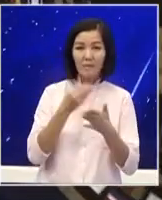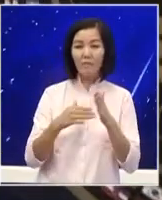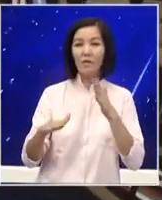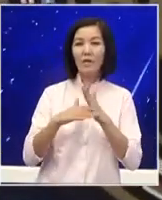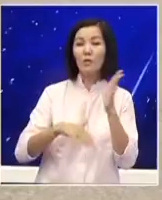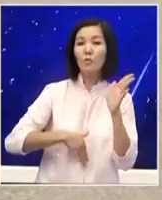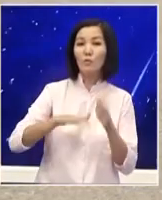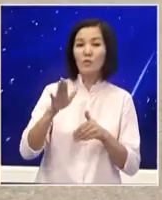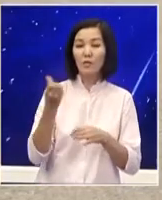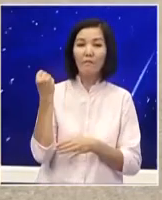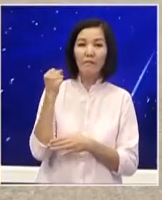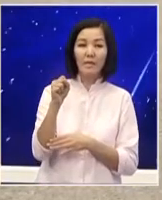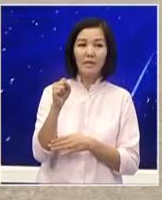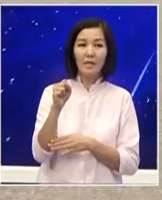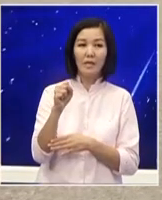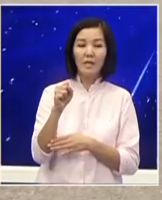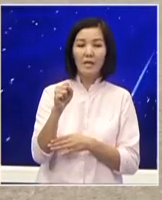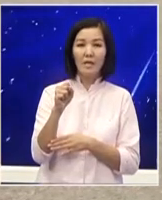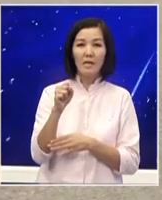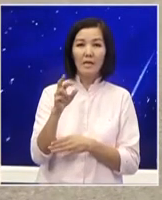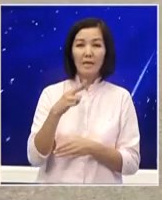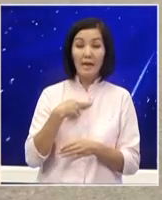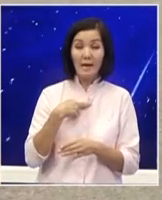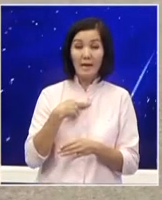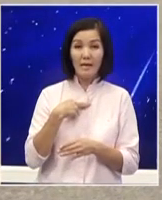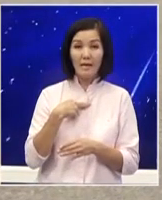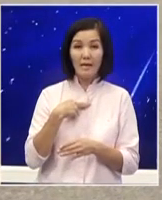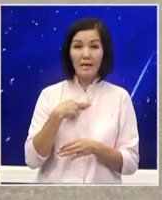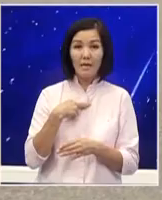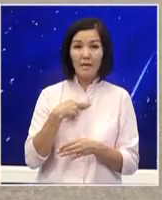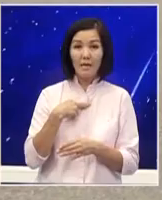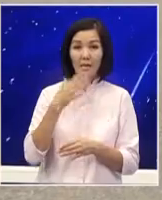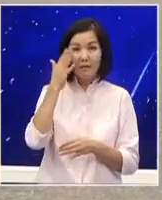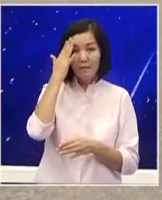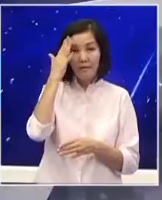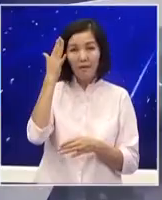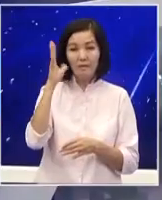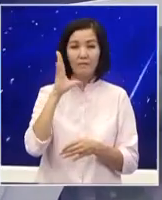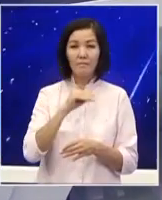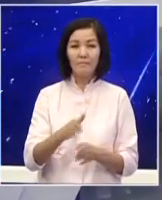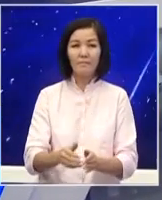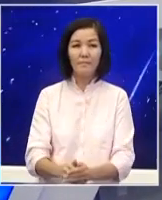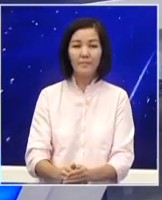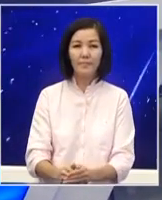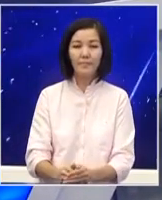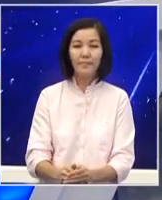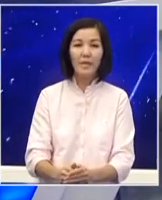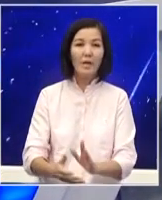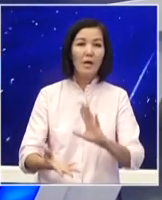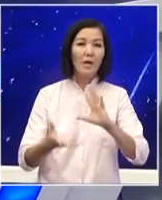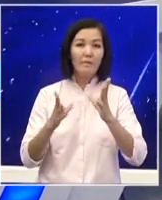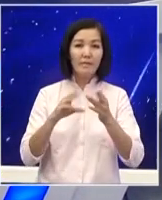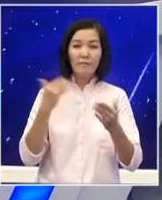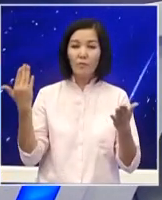выиграл я думаю скорее всего за счет тактики перед боем такими событиями